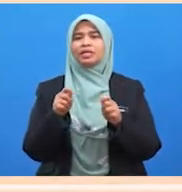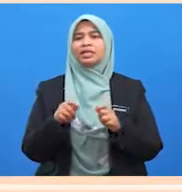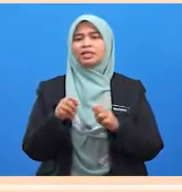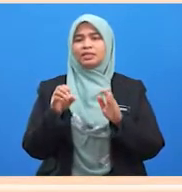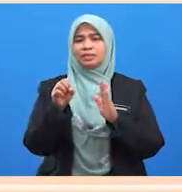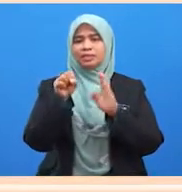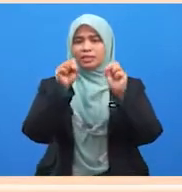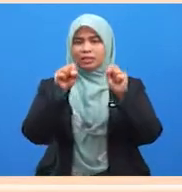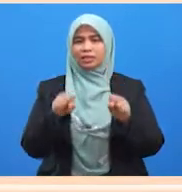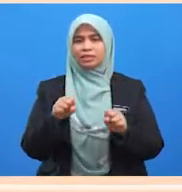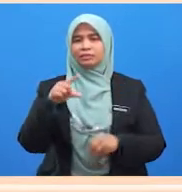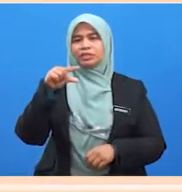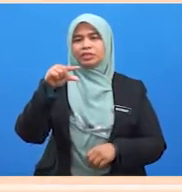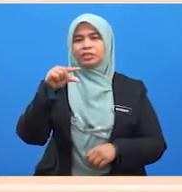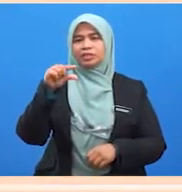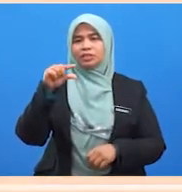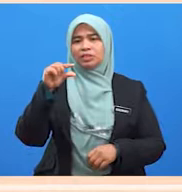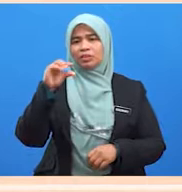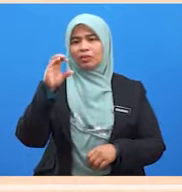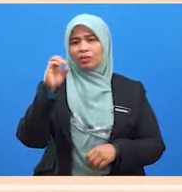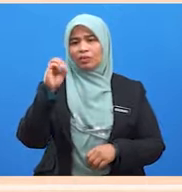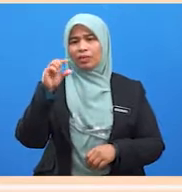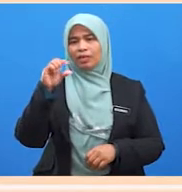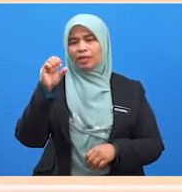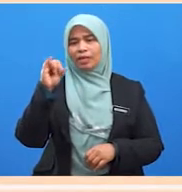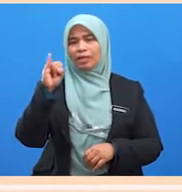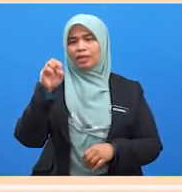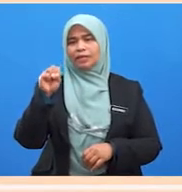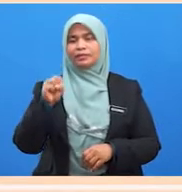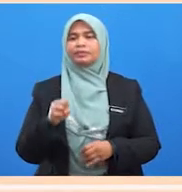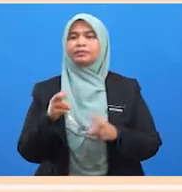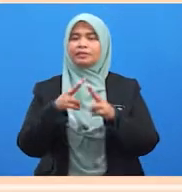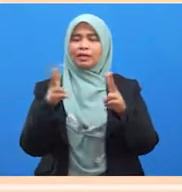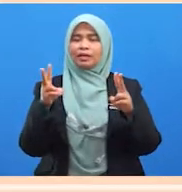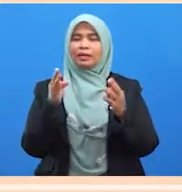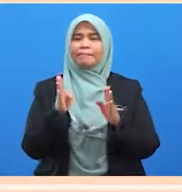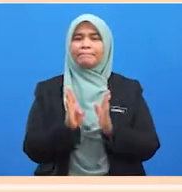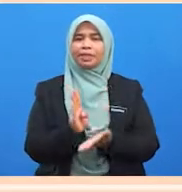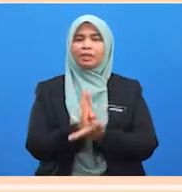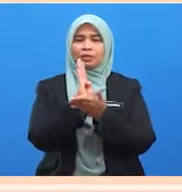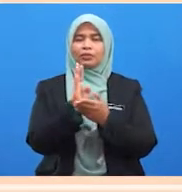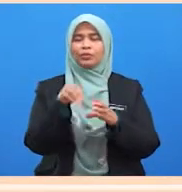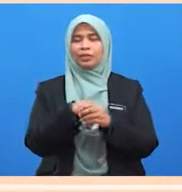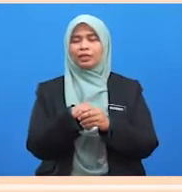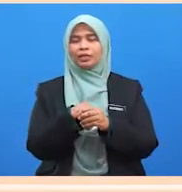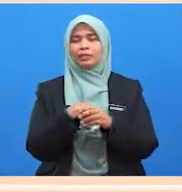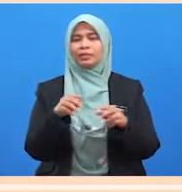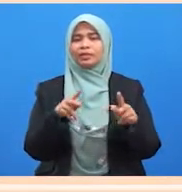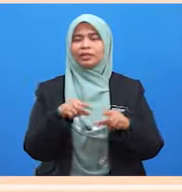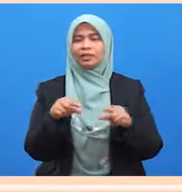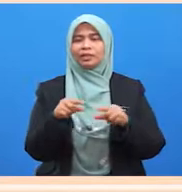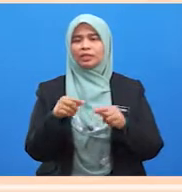geografi atau Geography Information System iaitu GIS sangat membantu dalam